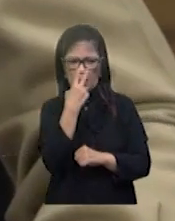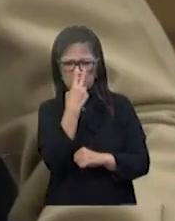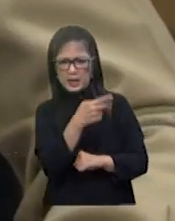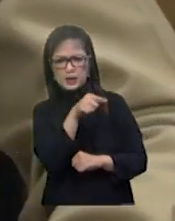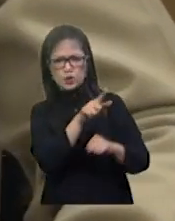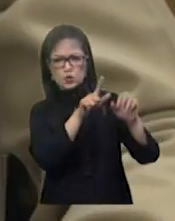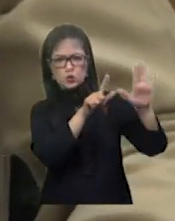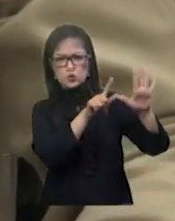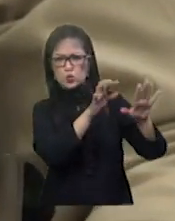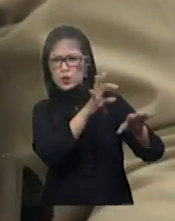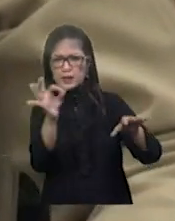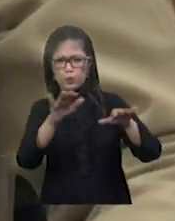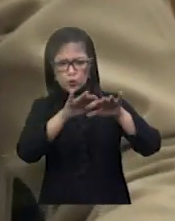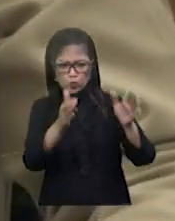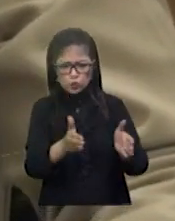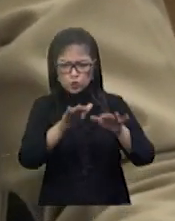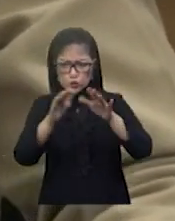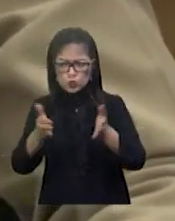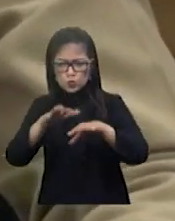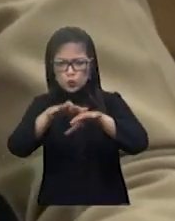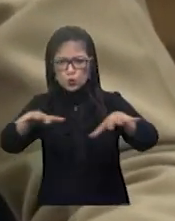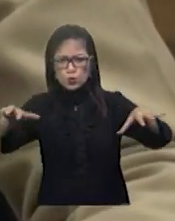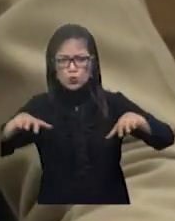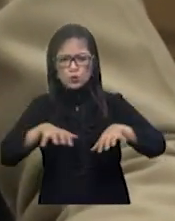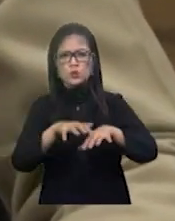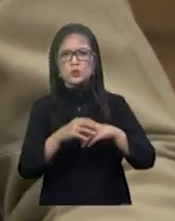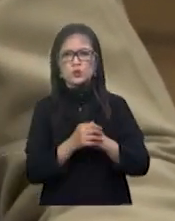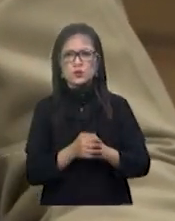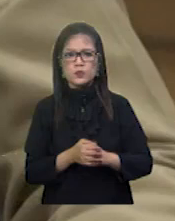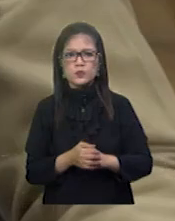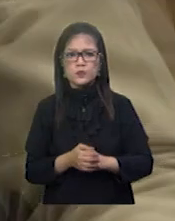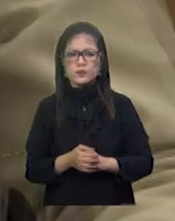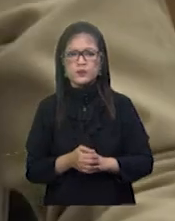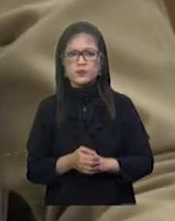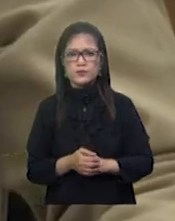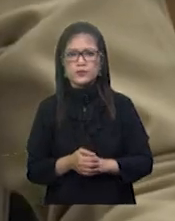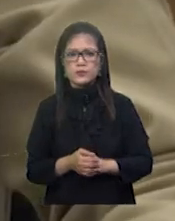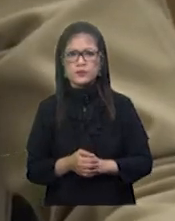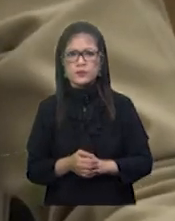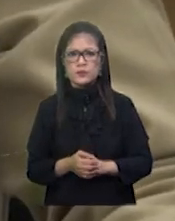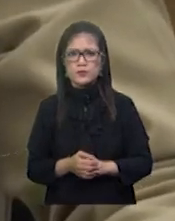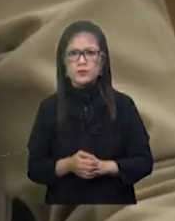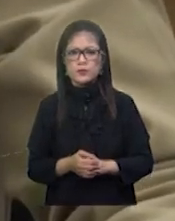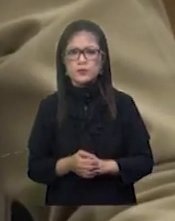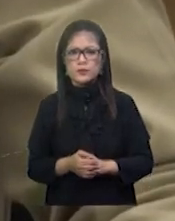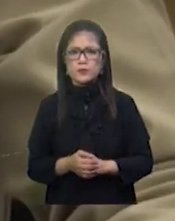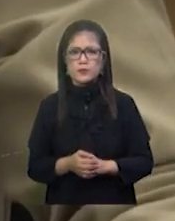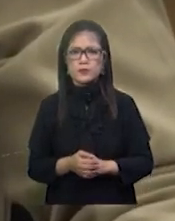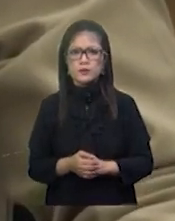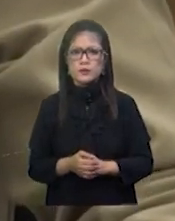kita wawancara, mereka menyatakan tidak memproduksi atau tidak menyalurkan minyak kita, tapi setelah kita